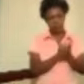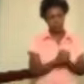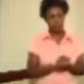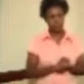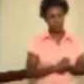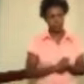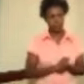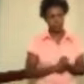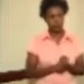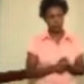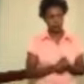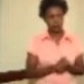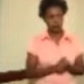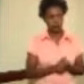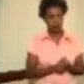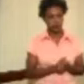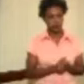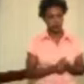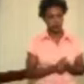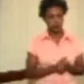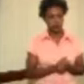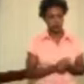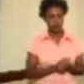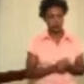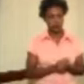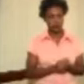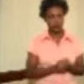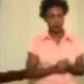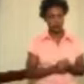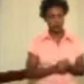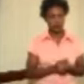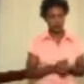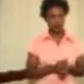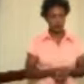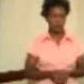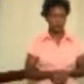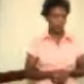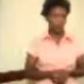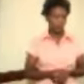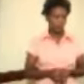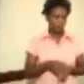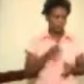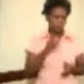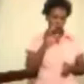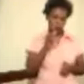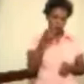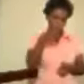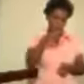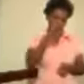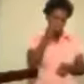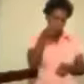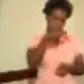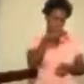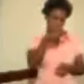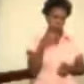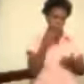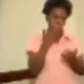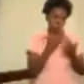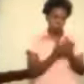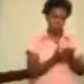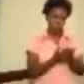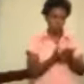plaît. S'il vous plaît, s'il vous plaît, monsieur Martelly. La CIRH m'a dit que le bon rôle que le cas joué.